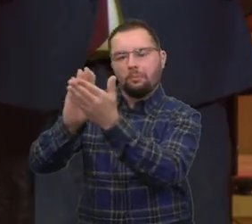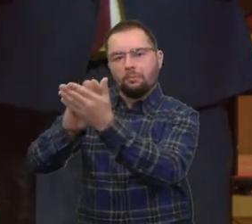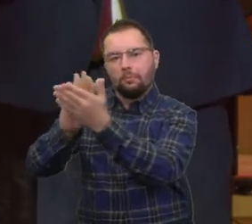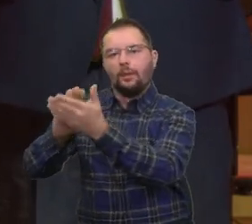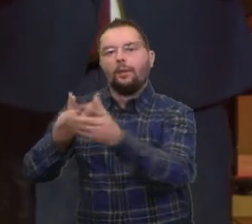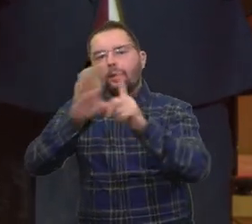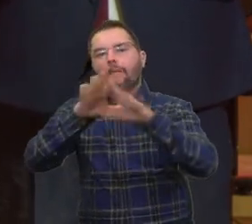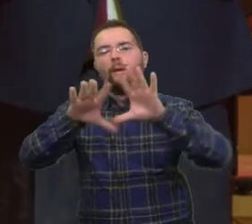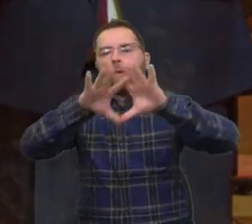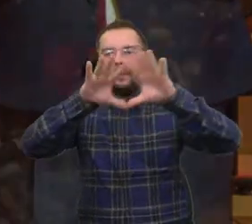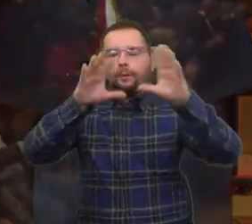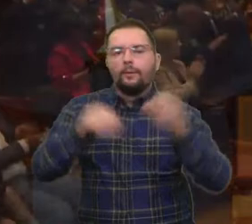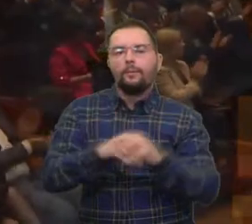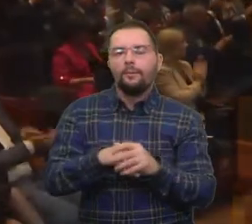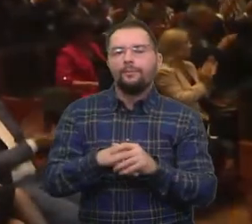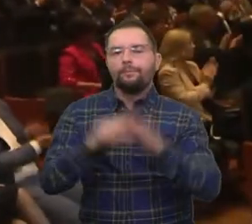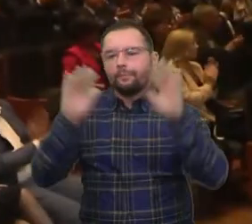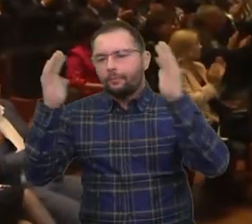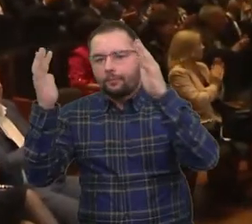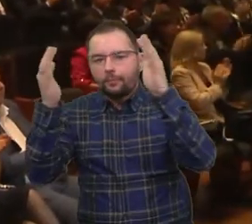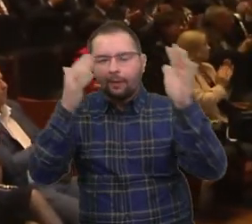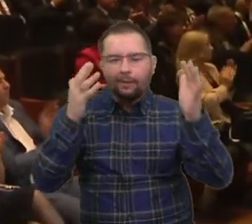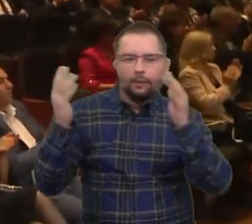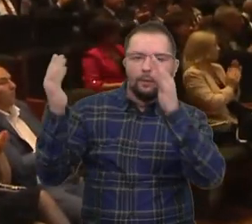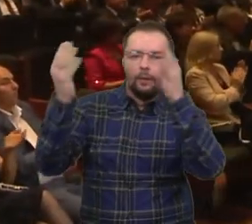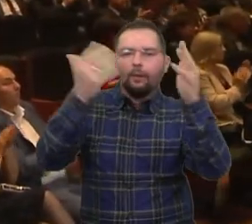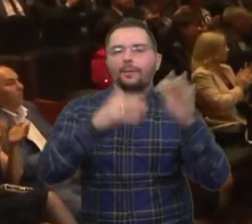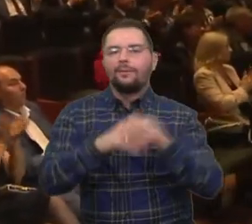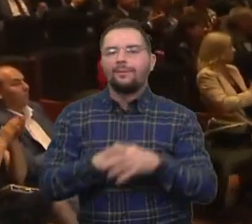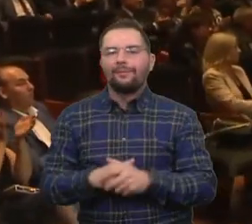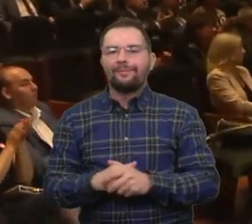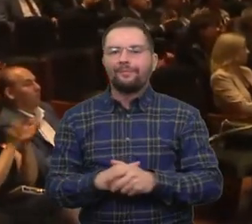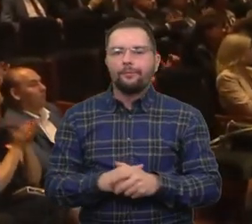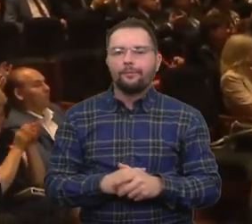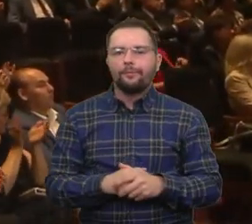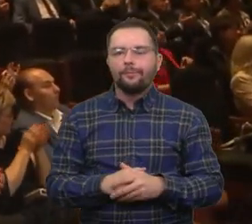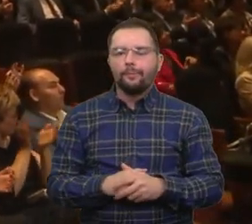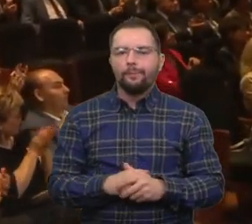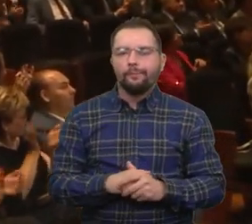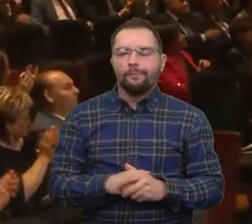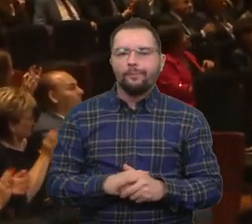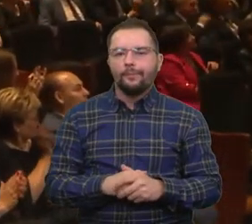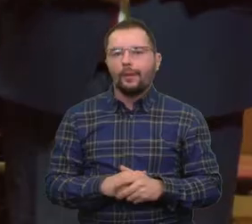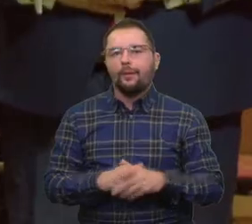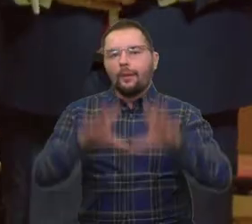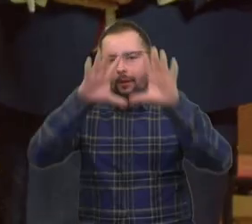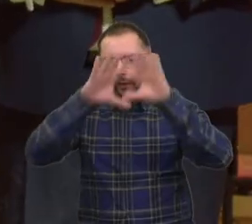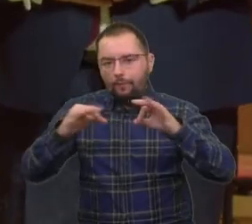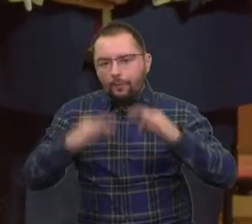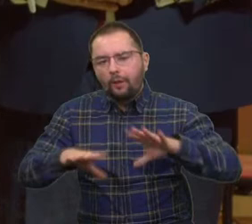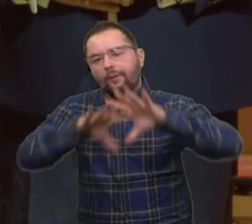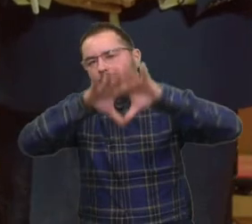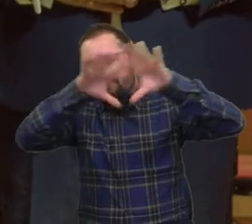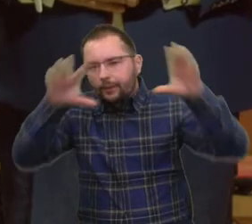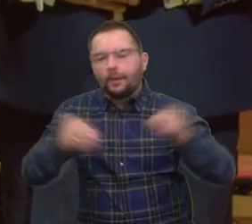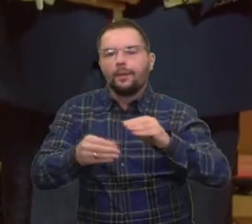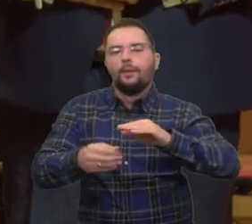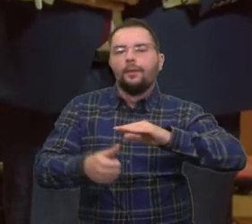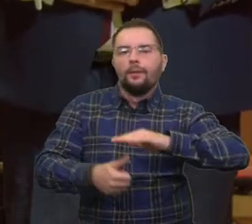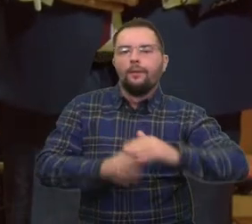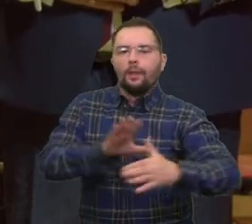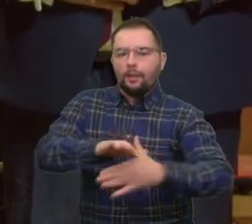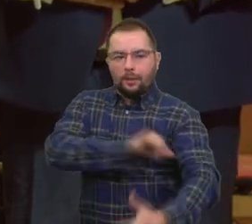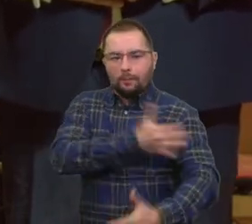Brawo. Szanowni Państwo, w imieniu wszystkich przewodniczących